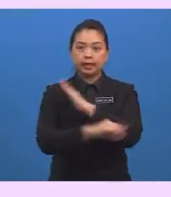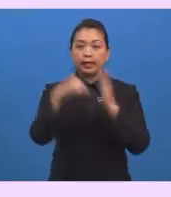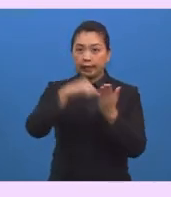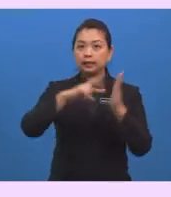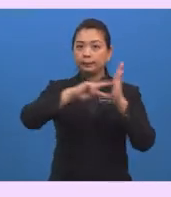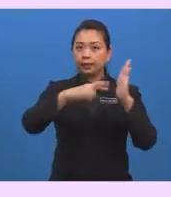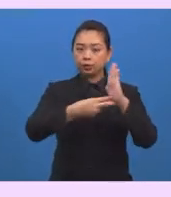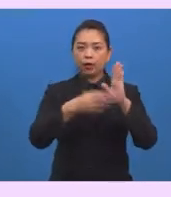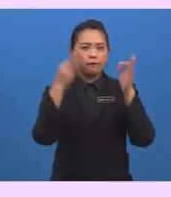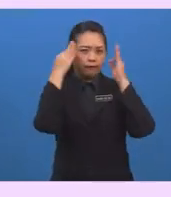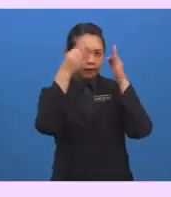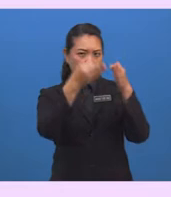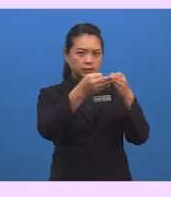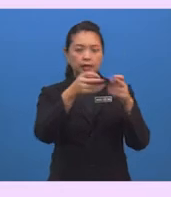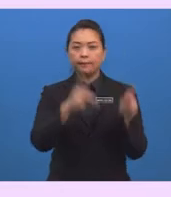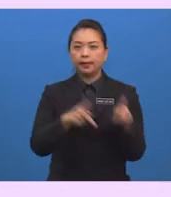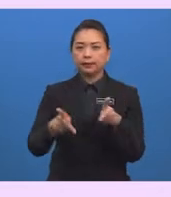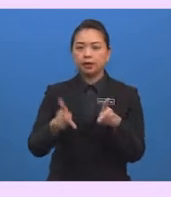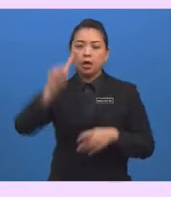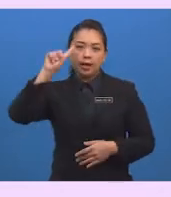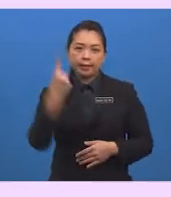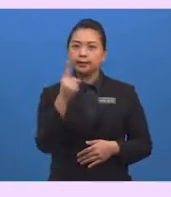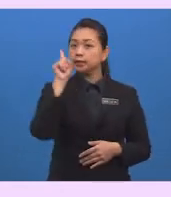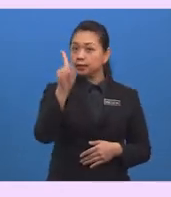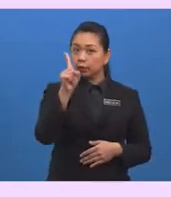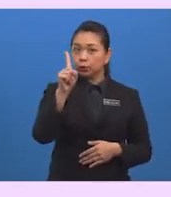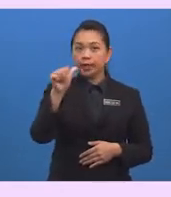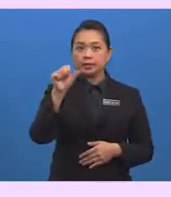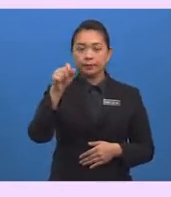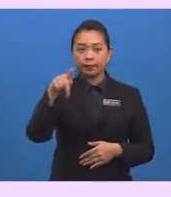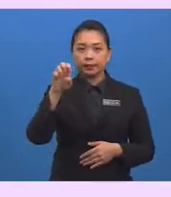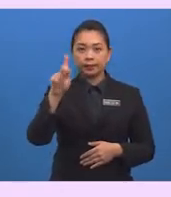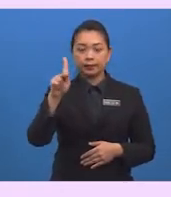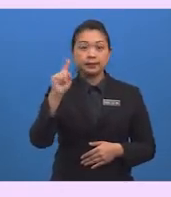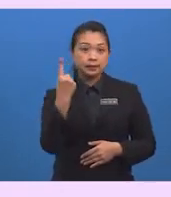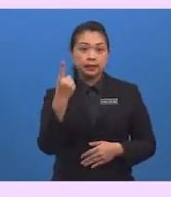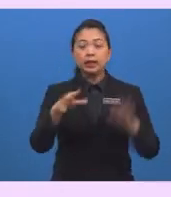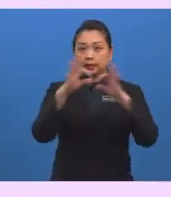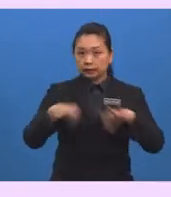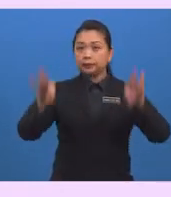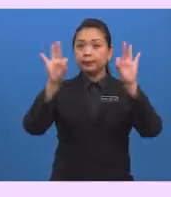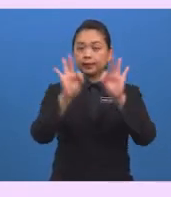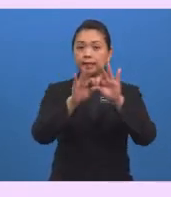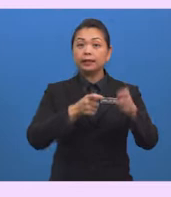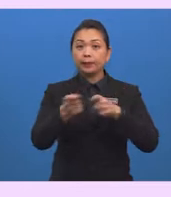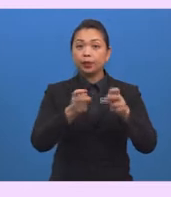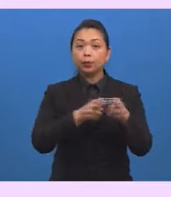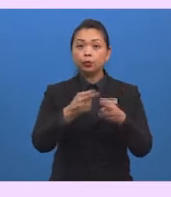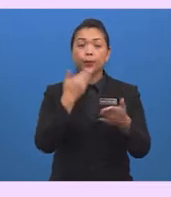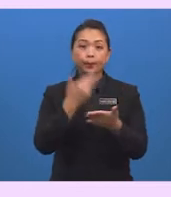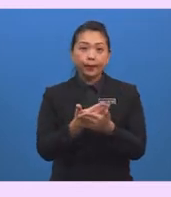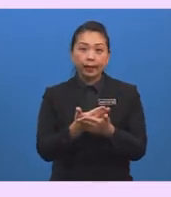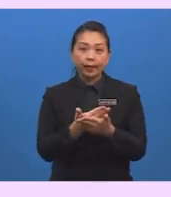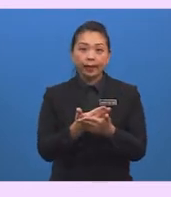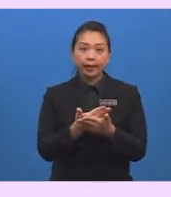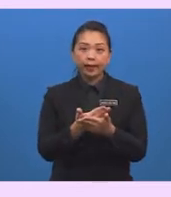Ini bermakna fokus pelajar hanya kepada 1 aspek sahaja, iaitu kepentingan tadbir urus baik, iaitu